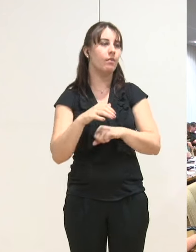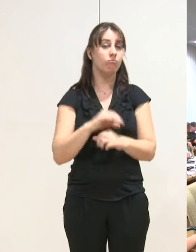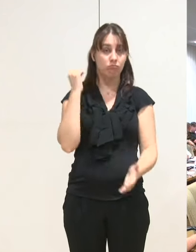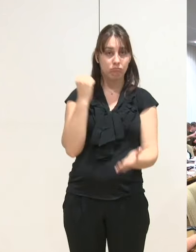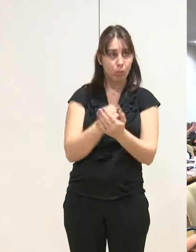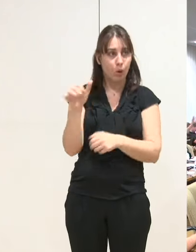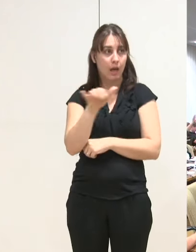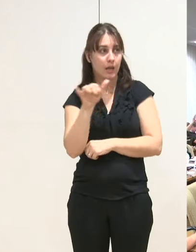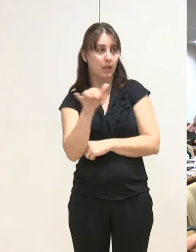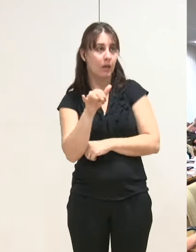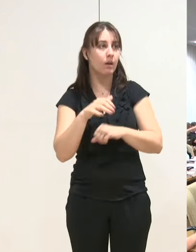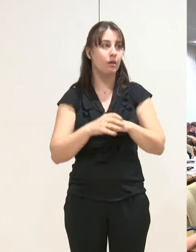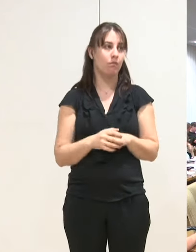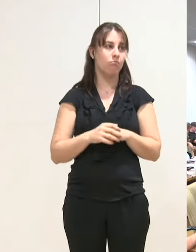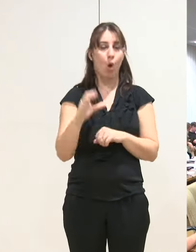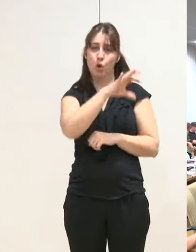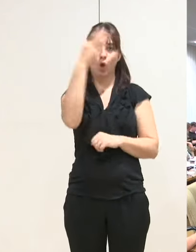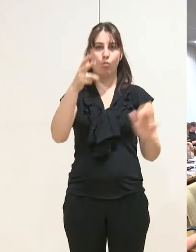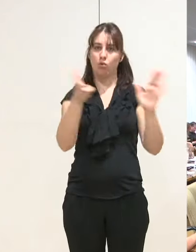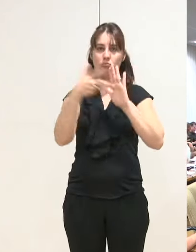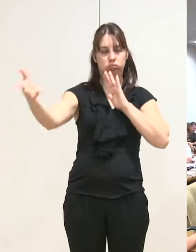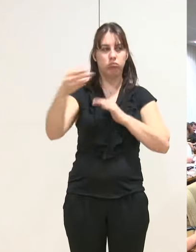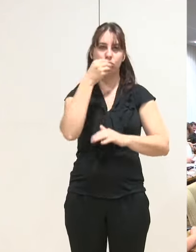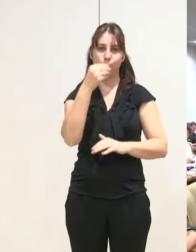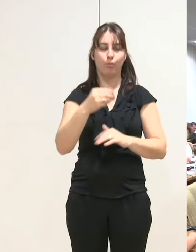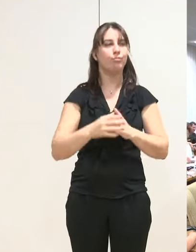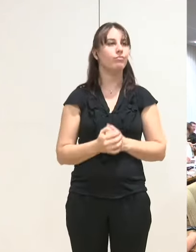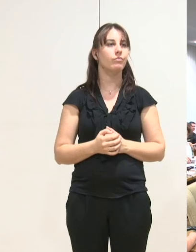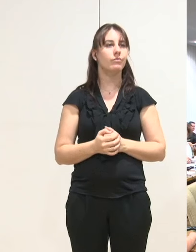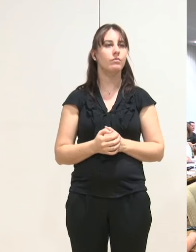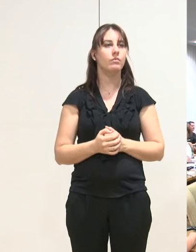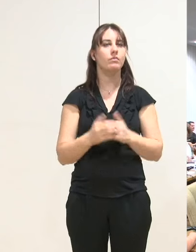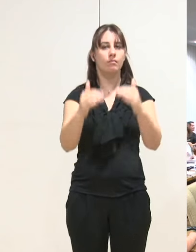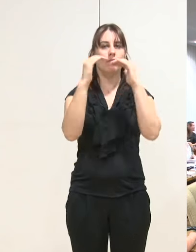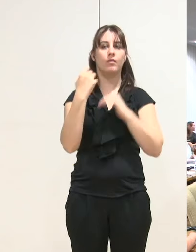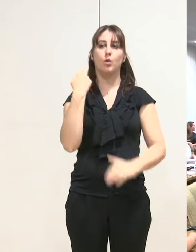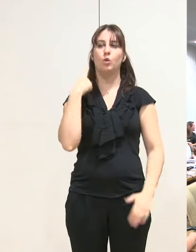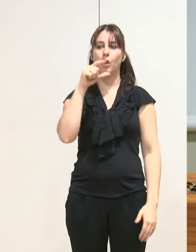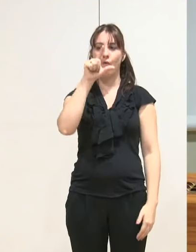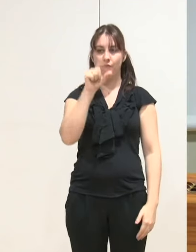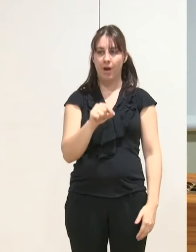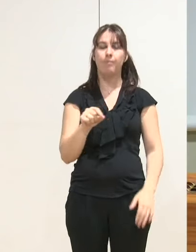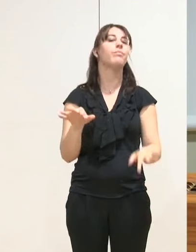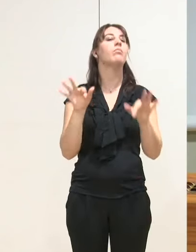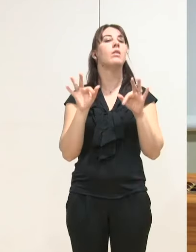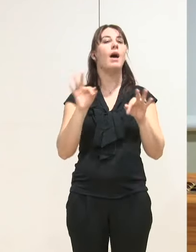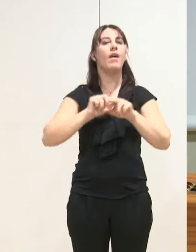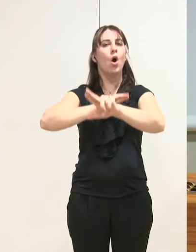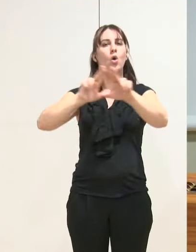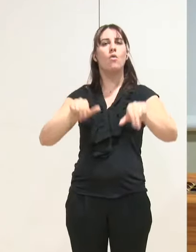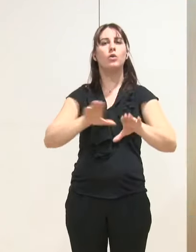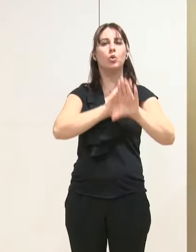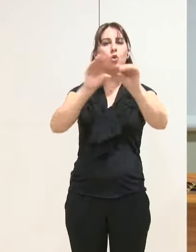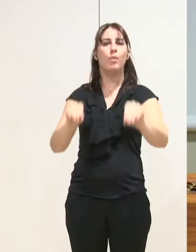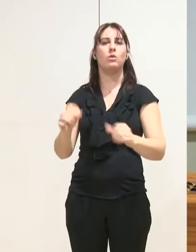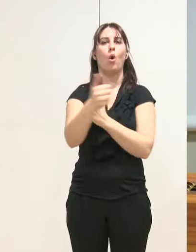est pour unanimité délibération adoptée la 20 porte sur la convention d'occupation du domaine